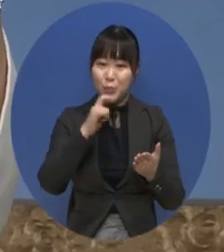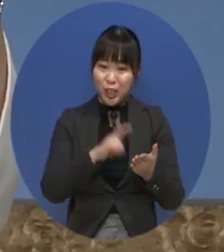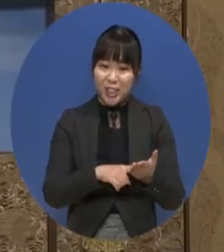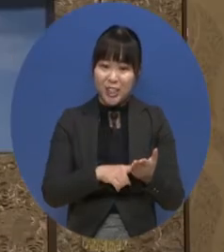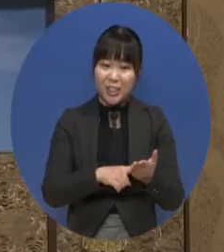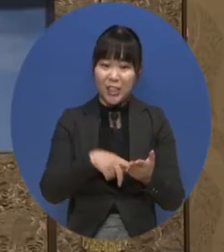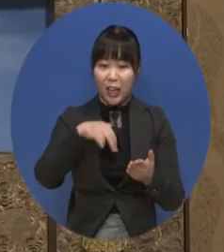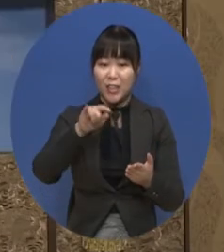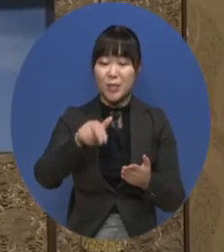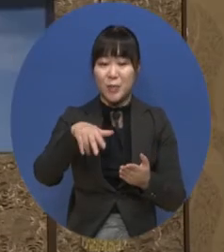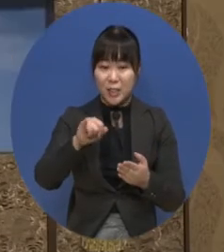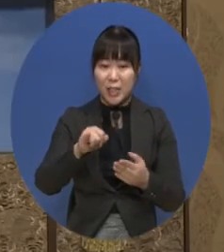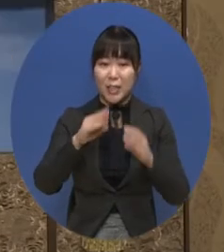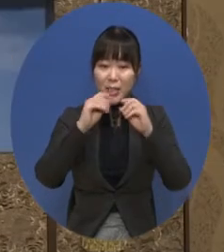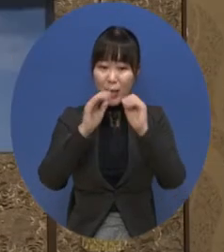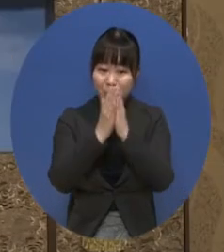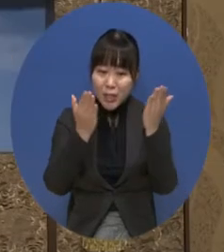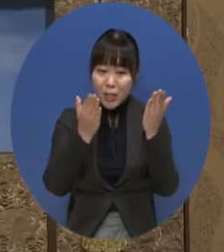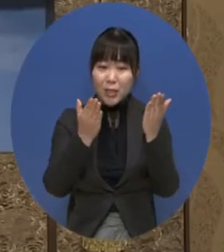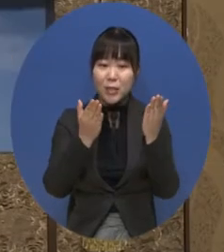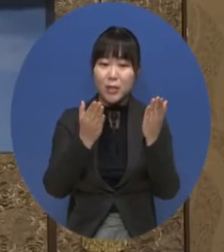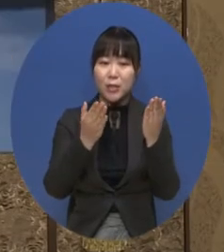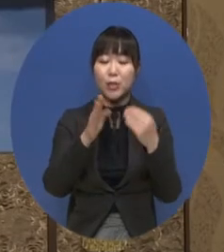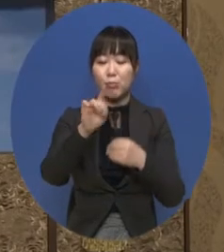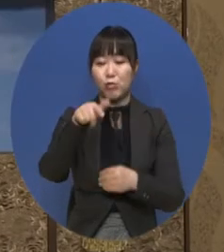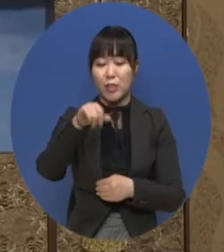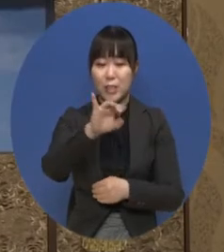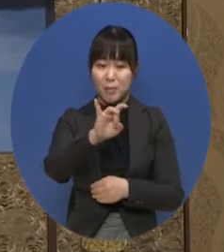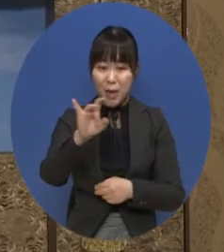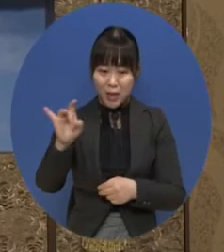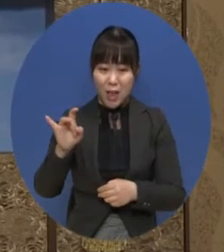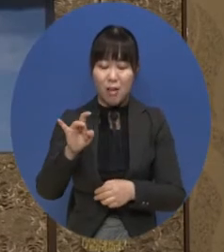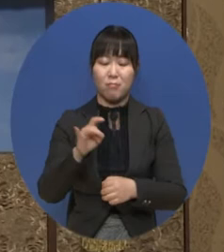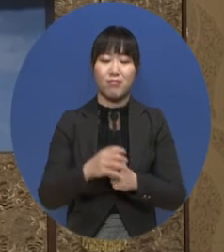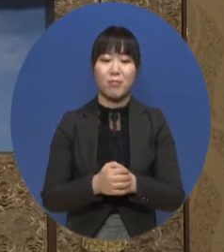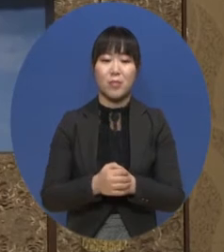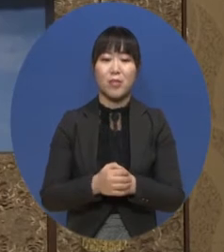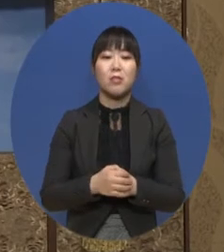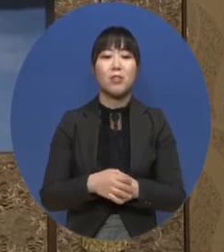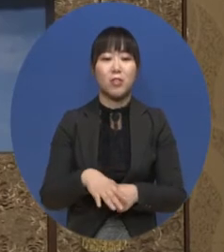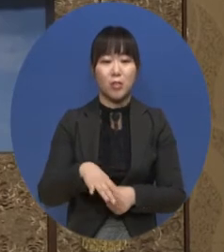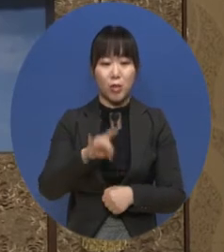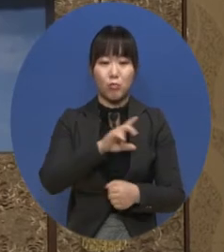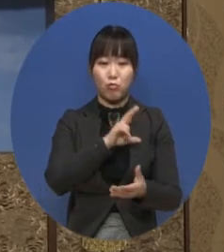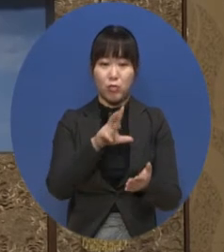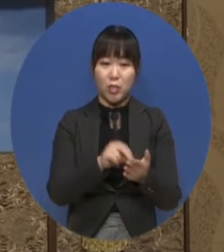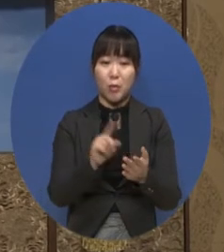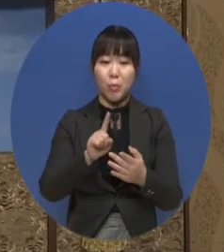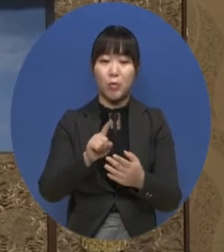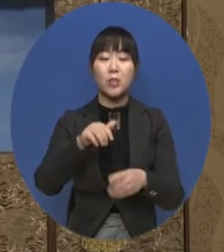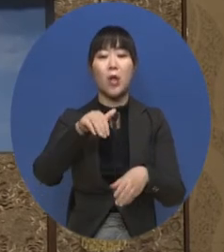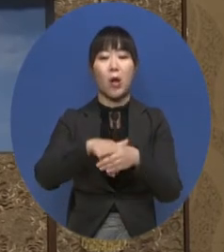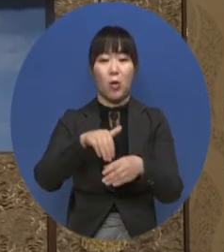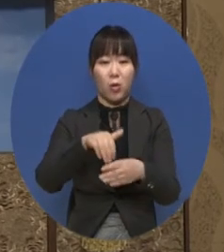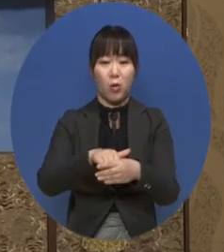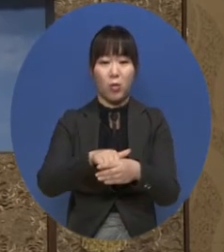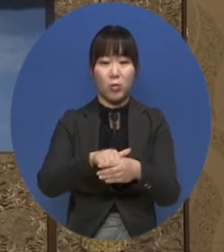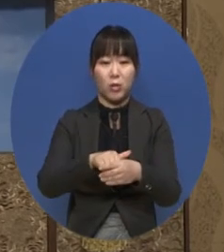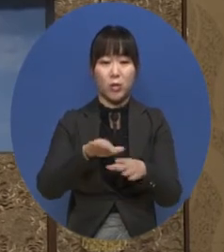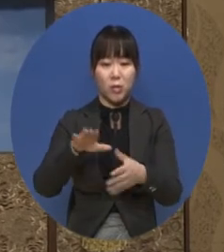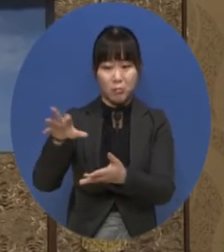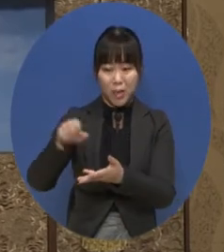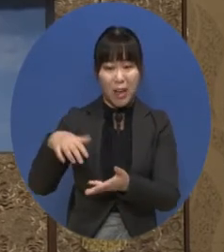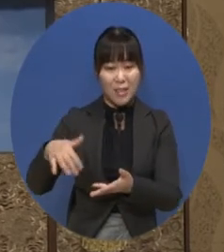잡지를 분기별에 한 번씩 나오는 걸로 만드는데 네. 첫 호 주제가 선거였어요. 그리고 지금